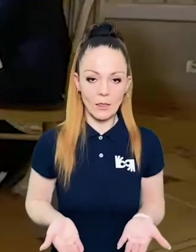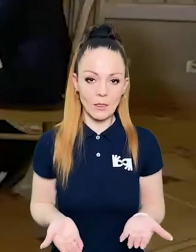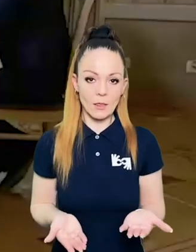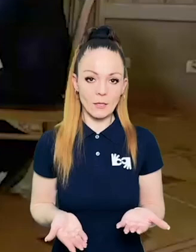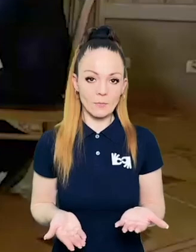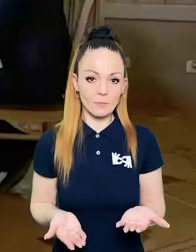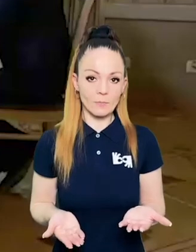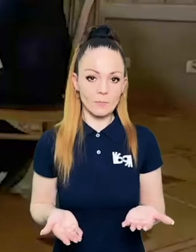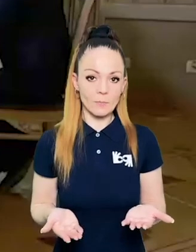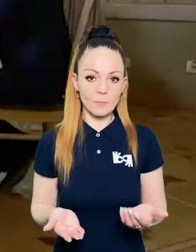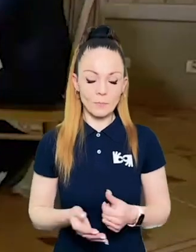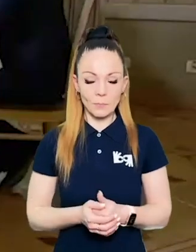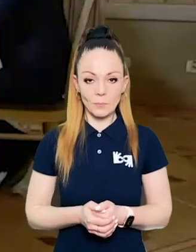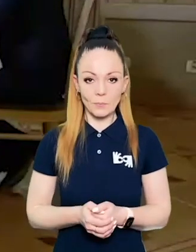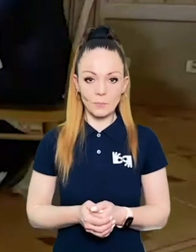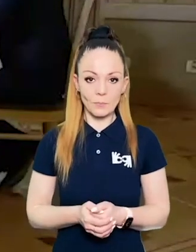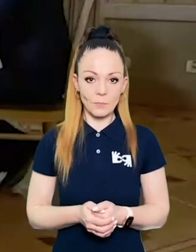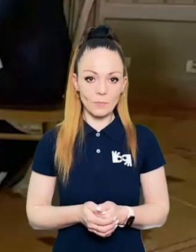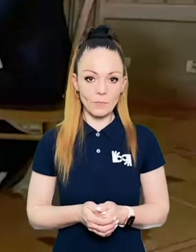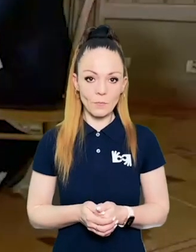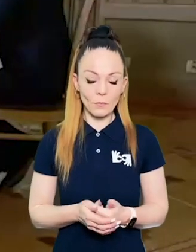вперед.